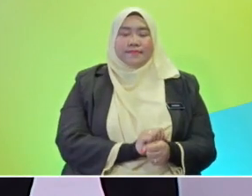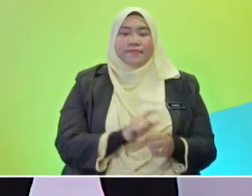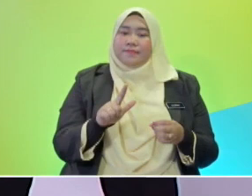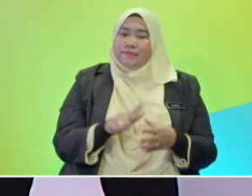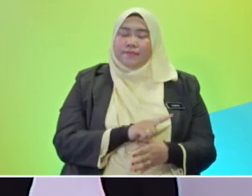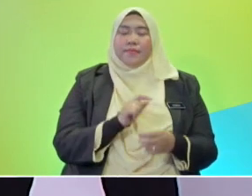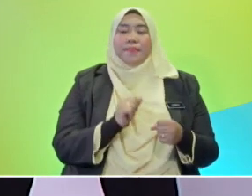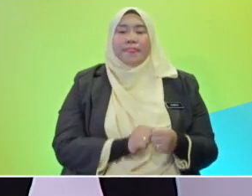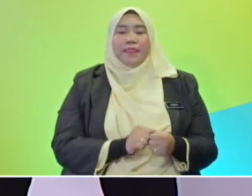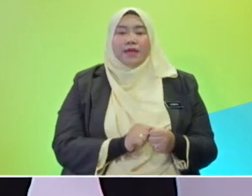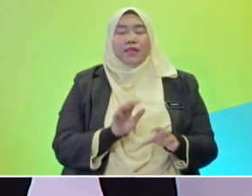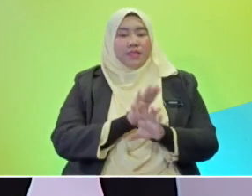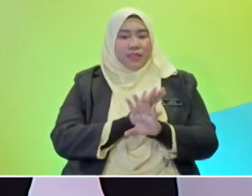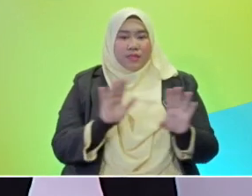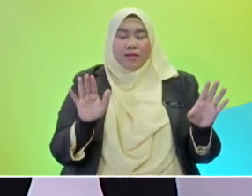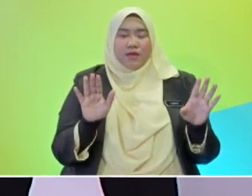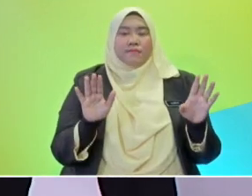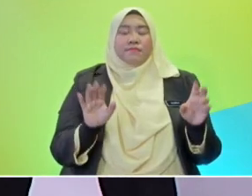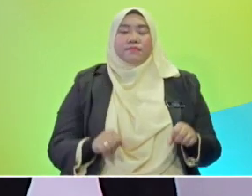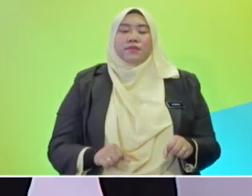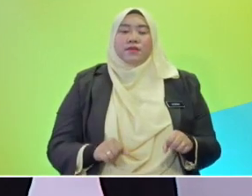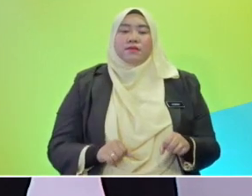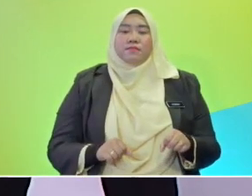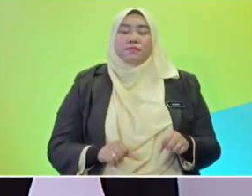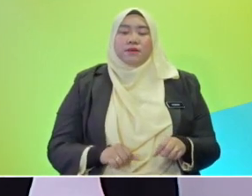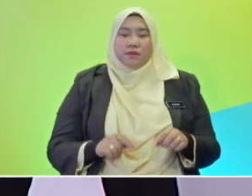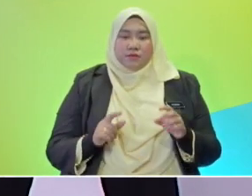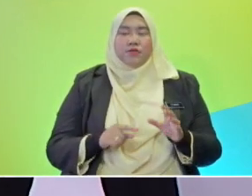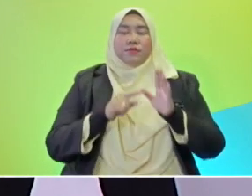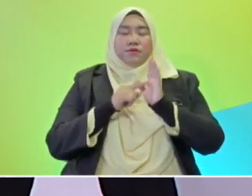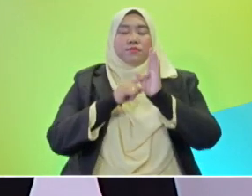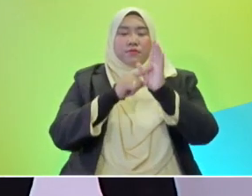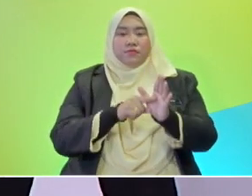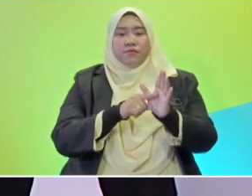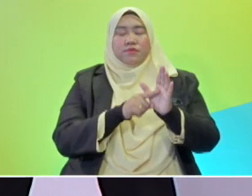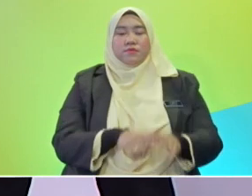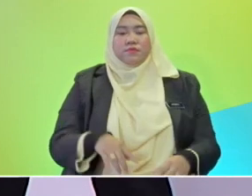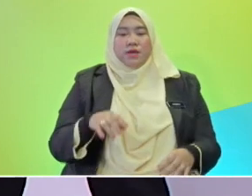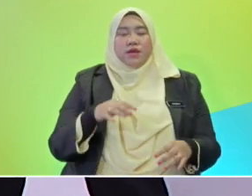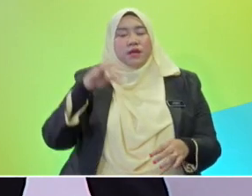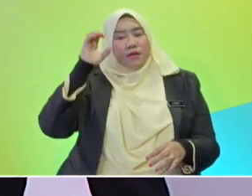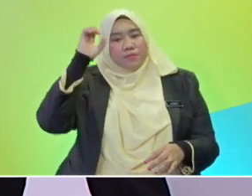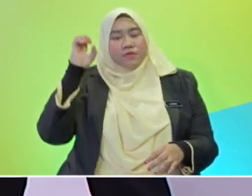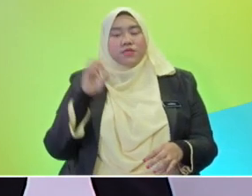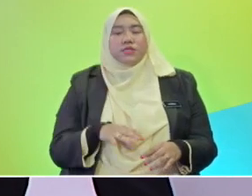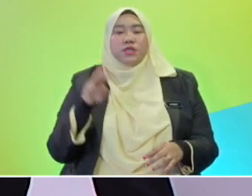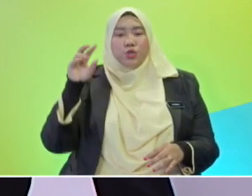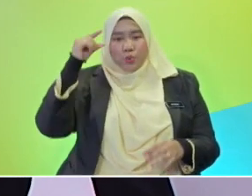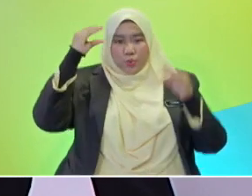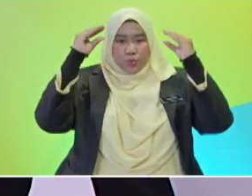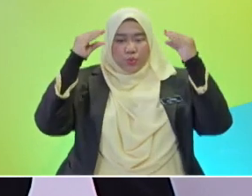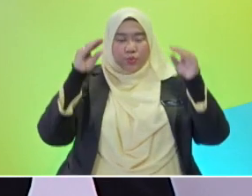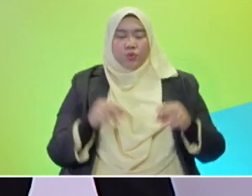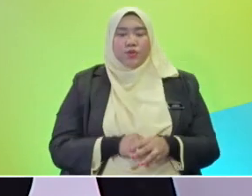profesional ini tidak mempengaruhi atau tidak melibatkan emosi seseorang guru cego dana Begitu juga dengan